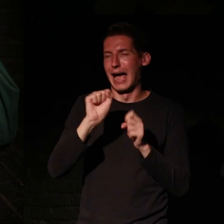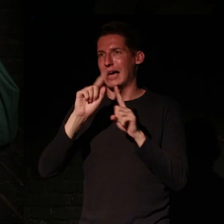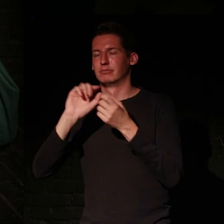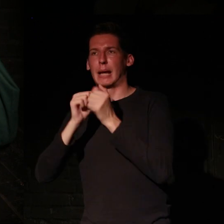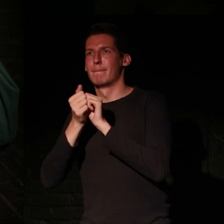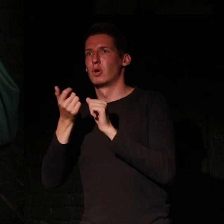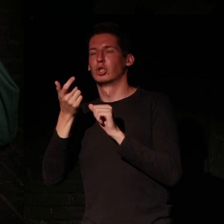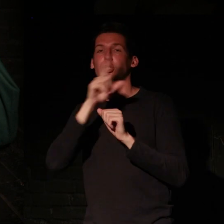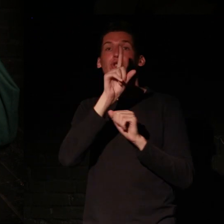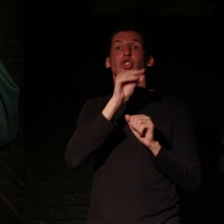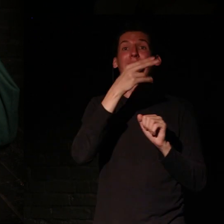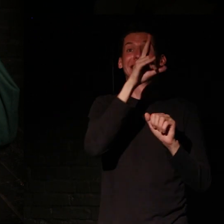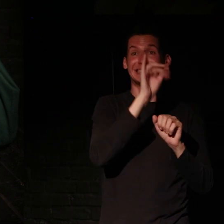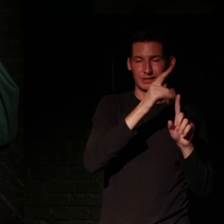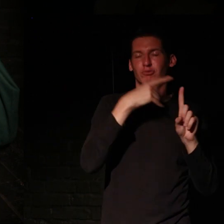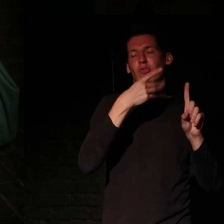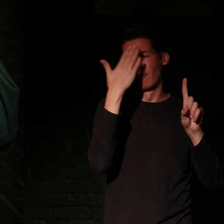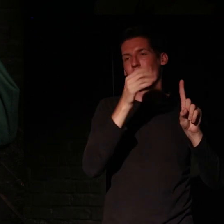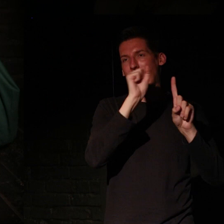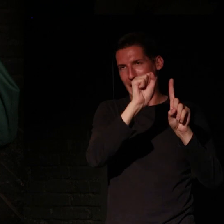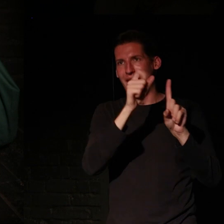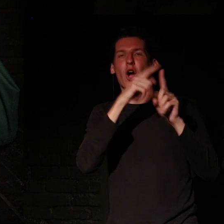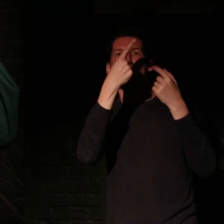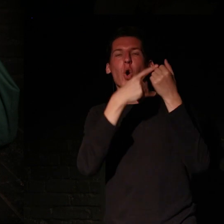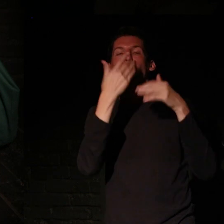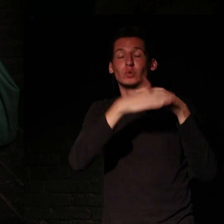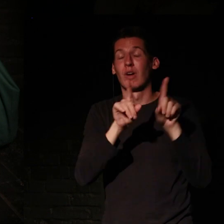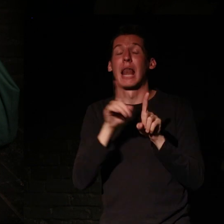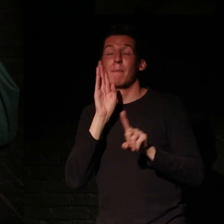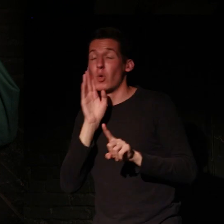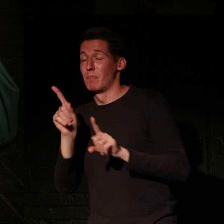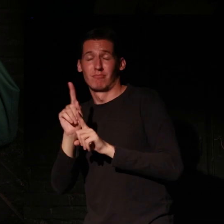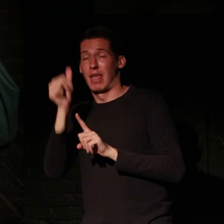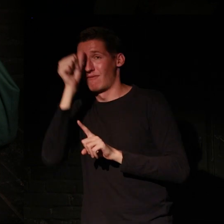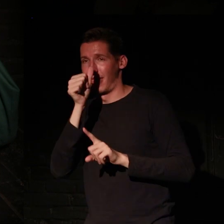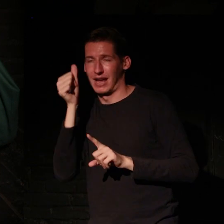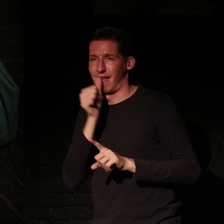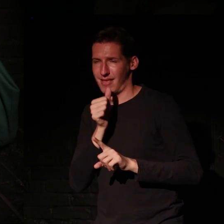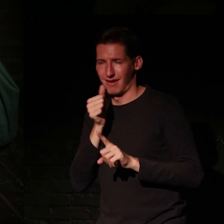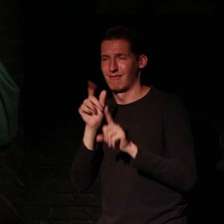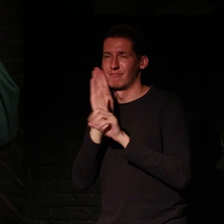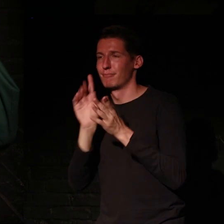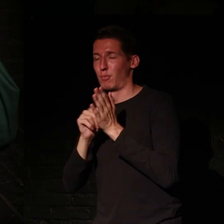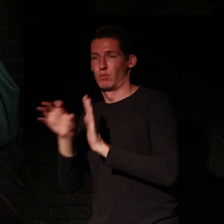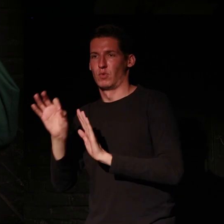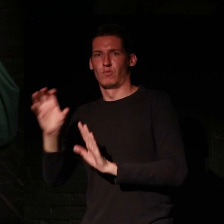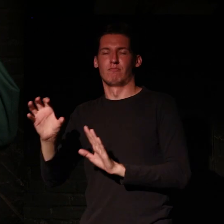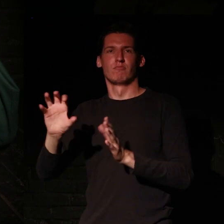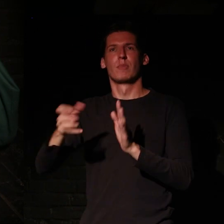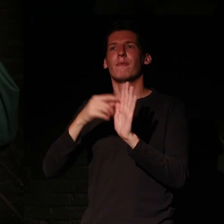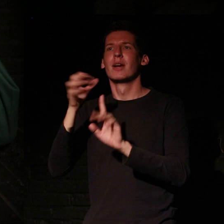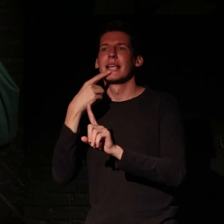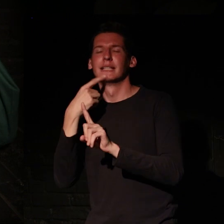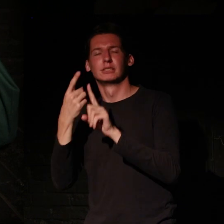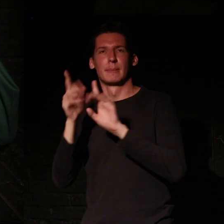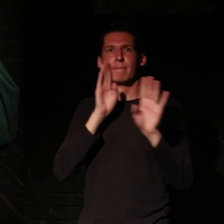rodzaju żeńskiego w liczbie pojedynczej, bo jest ta sama dokładnie historia z Ewangelią. Tak, my mówimy Ewangelia i wydaje nam